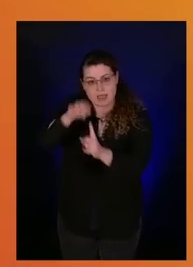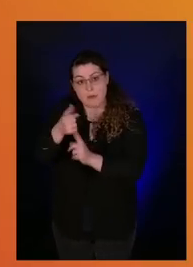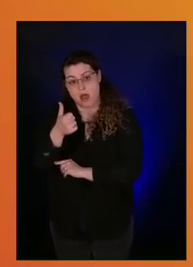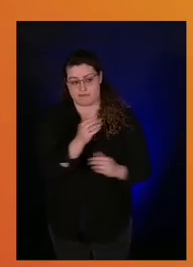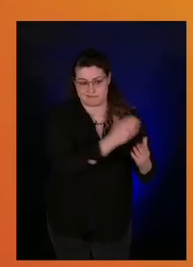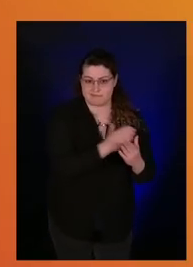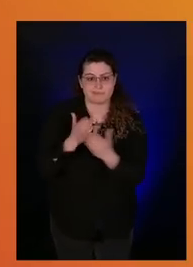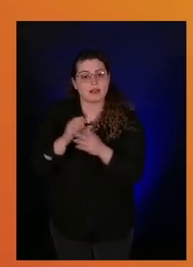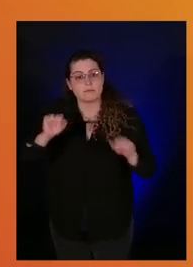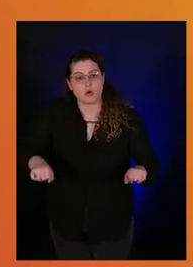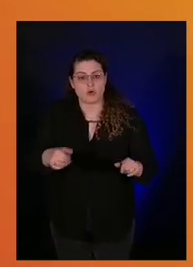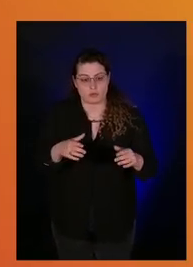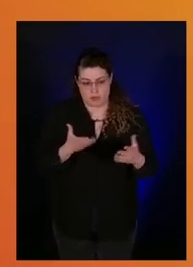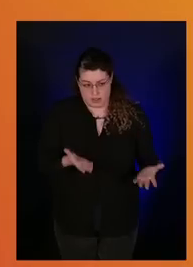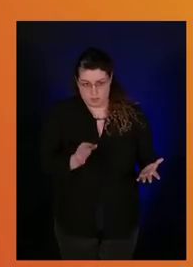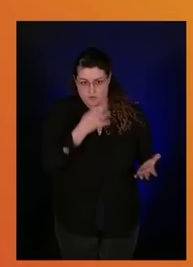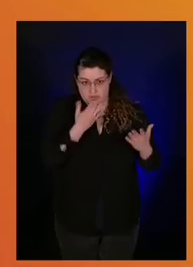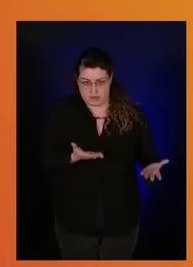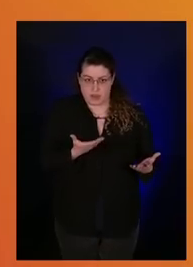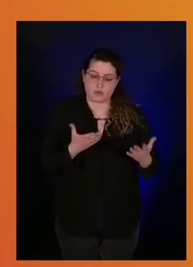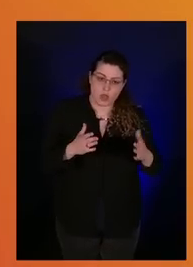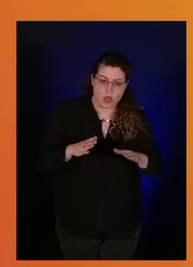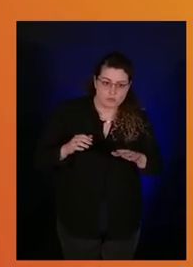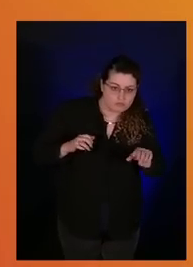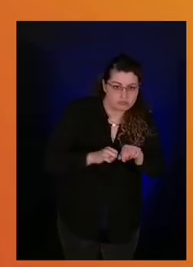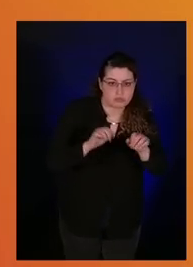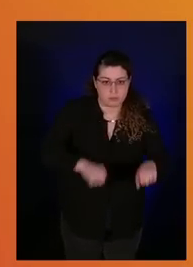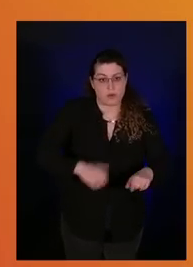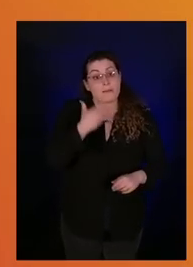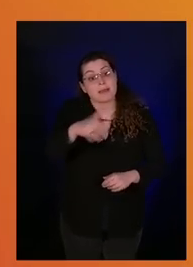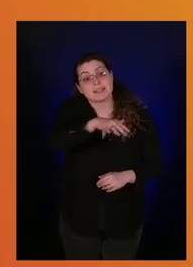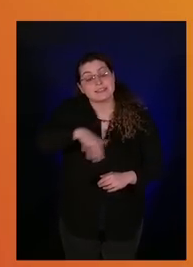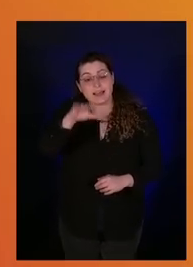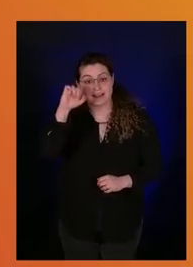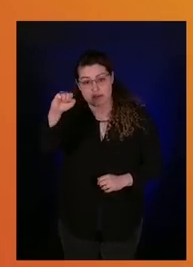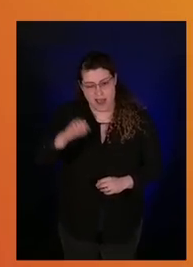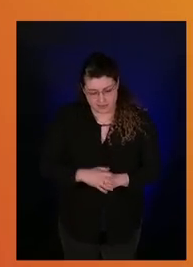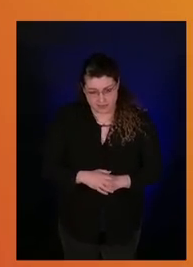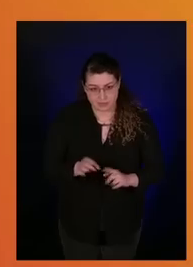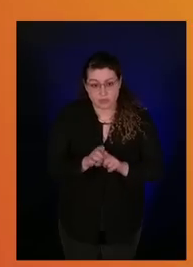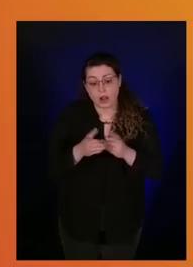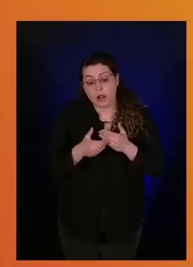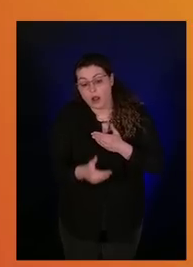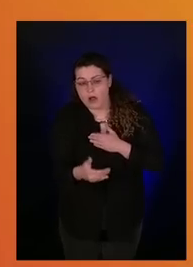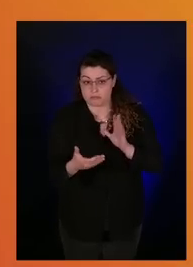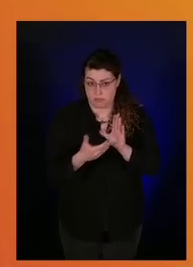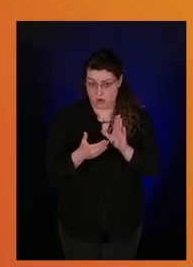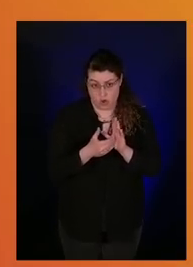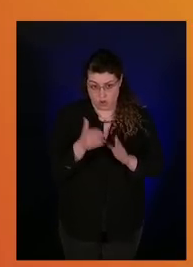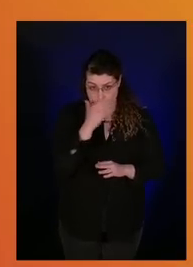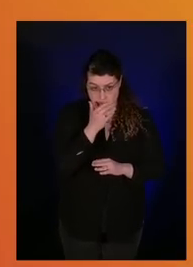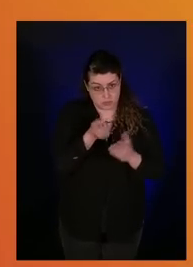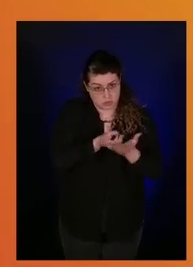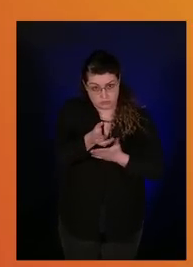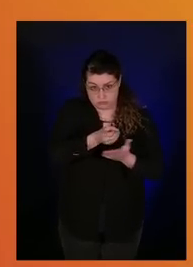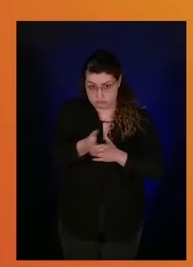aussi de gagner un petit peu de temps. Voilà. Merci les camarades, mais on fera de nouveau une petite annonce de ce genre au cours de